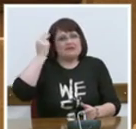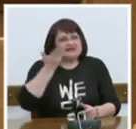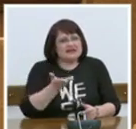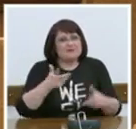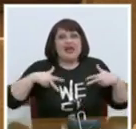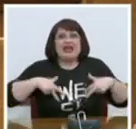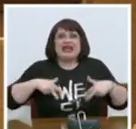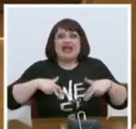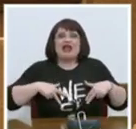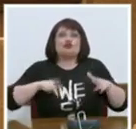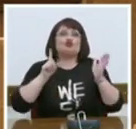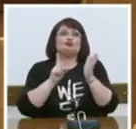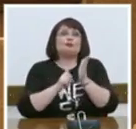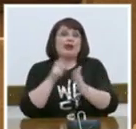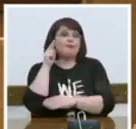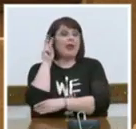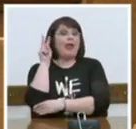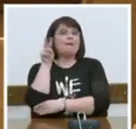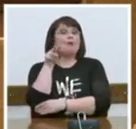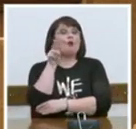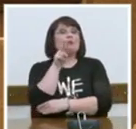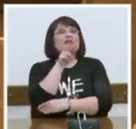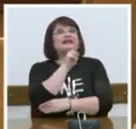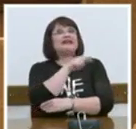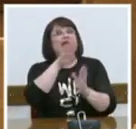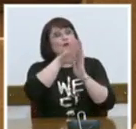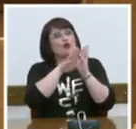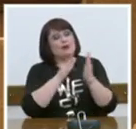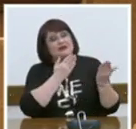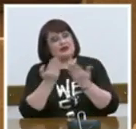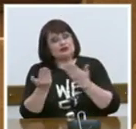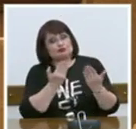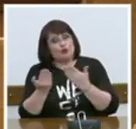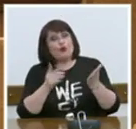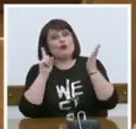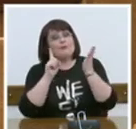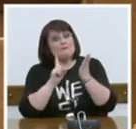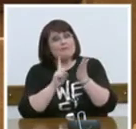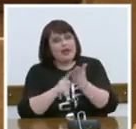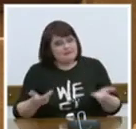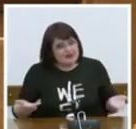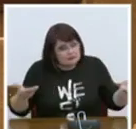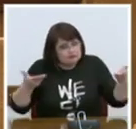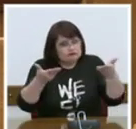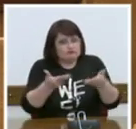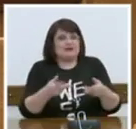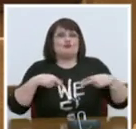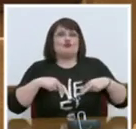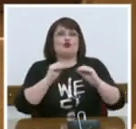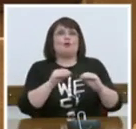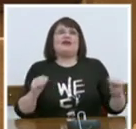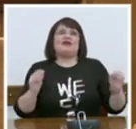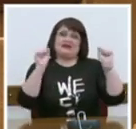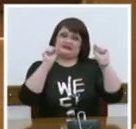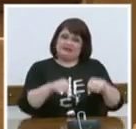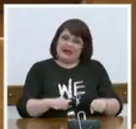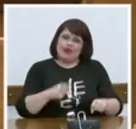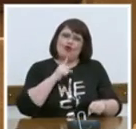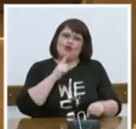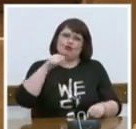θα διατηρεί την εποπτεία και τα προγράμματα σπουδών τους θα τίθενται υπό την έγκριση του Υπουργείου Παιδείας, όπως γίνεται